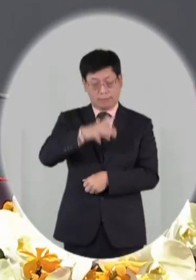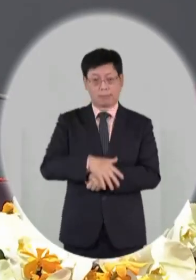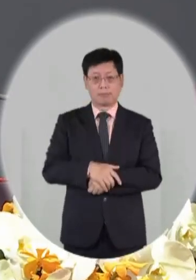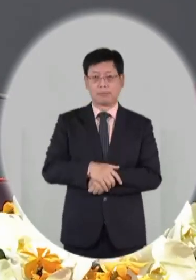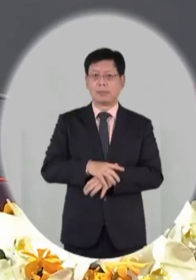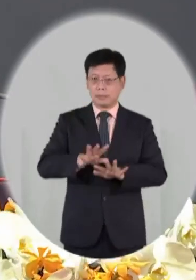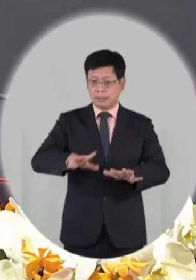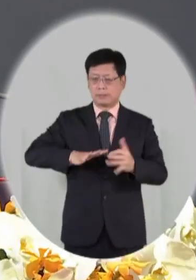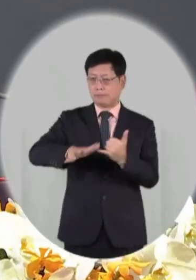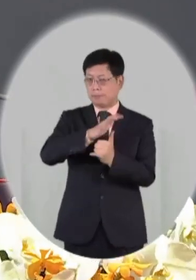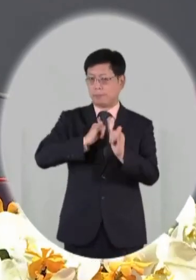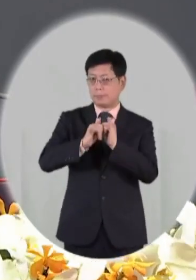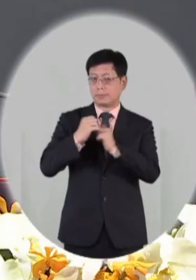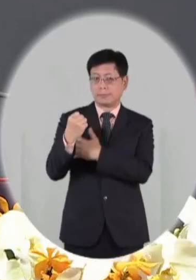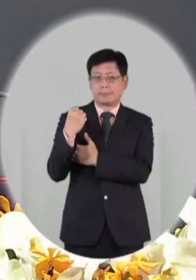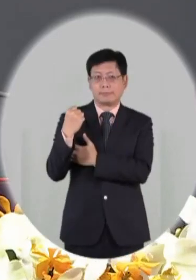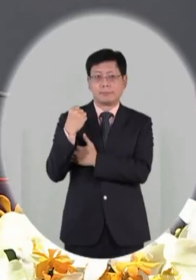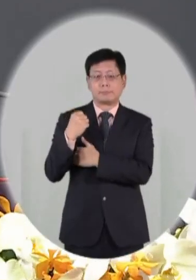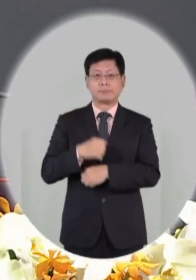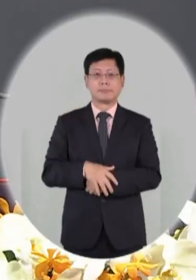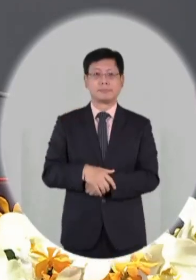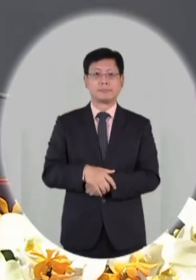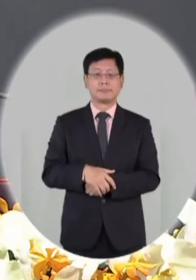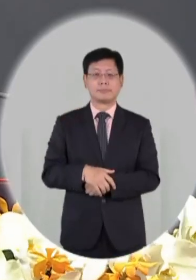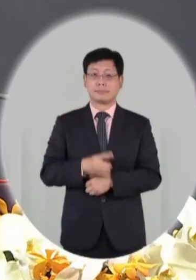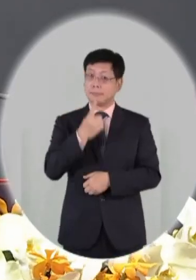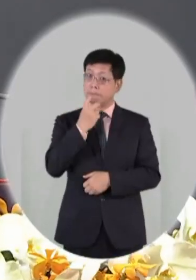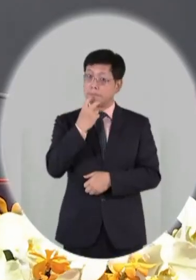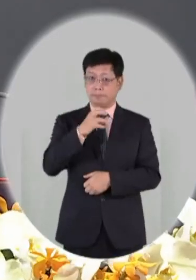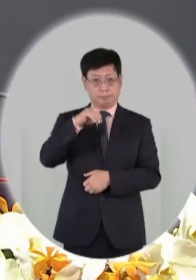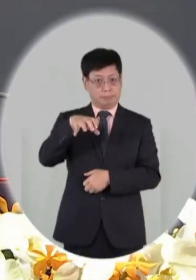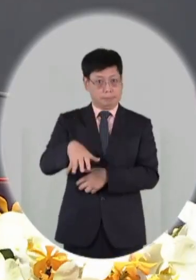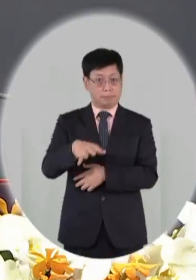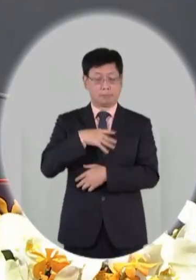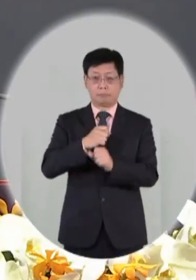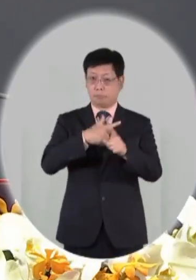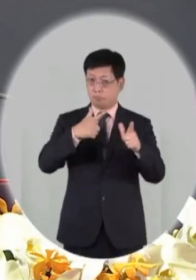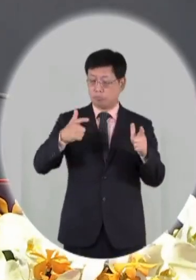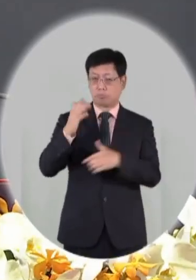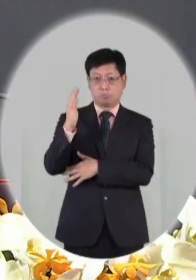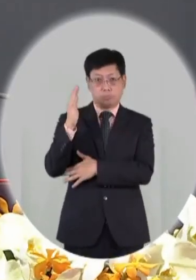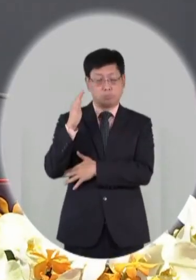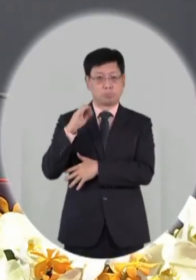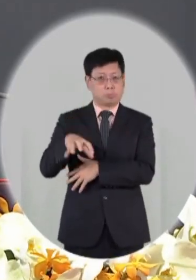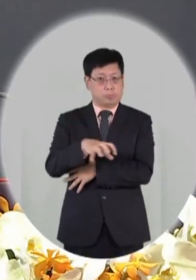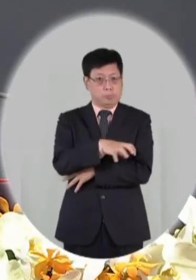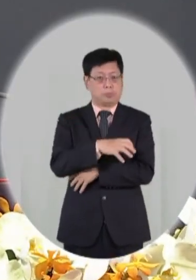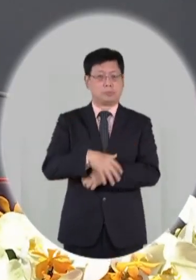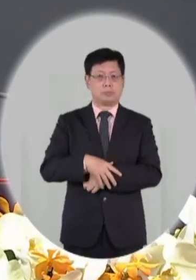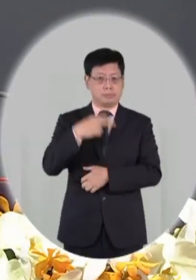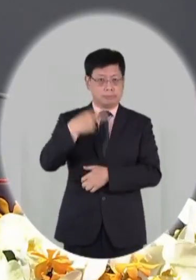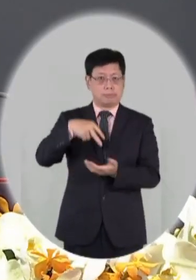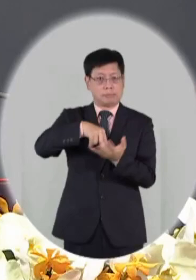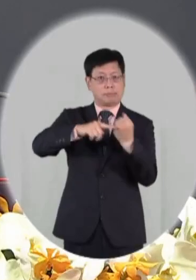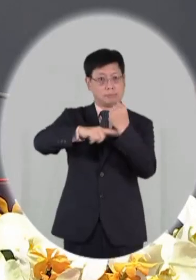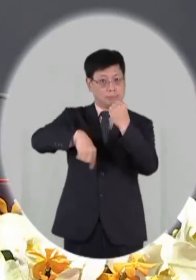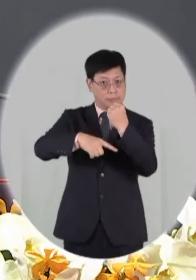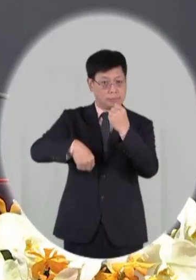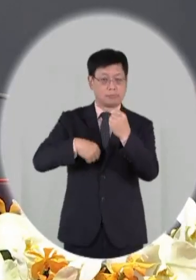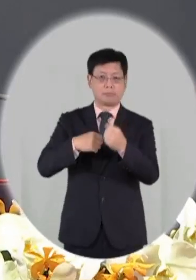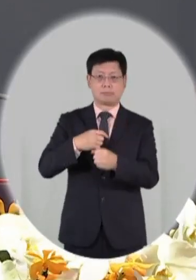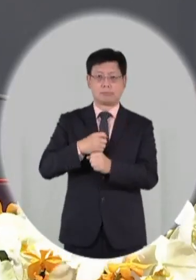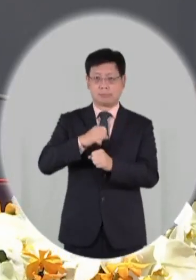经过全体国人的努力，中央及地方各级政府与立法院